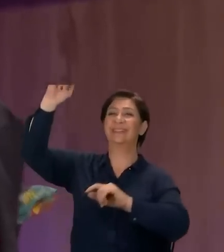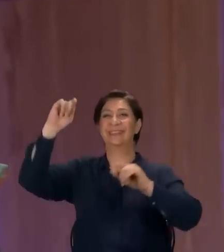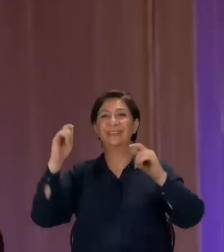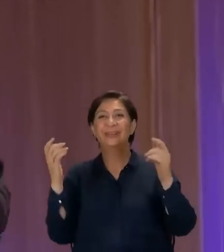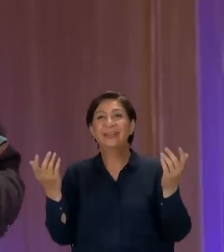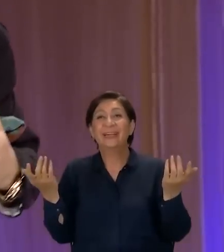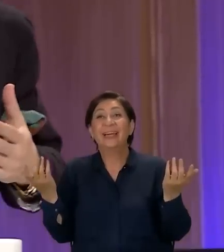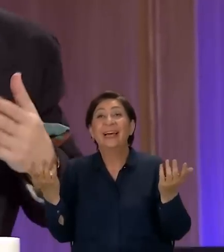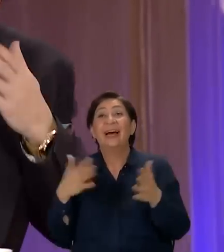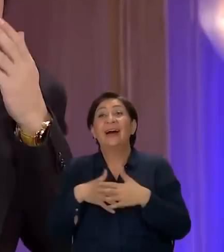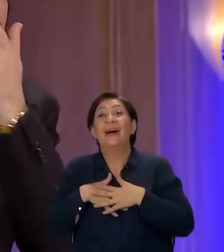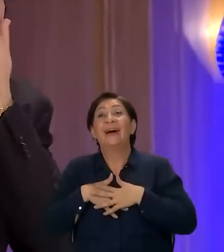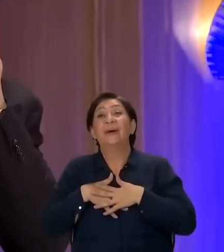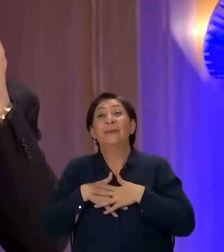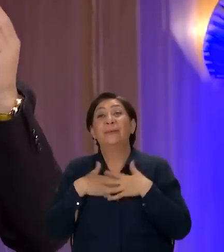Yani